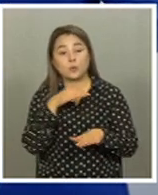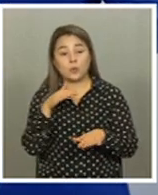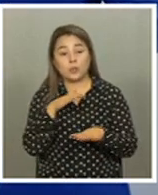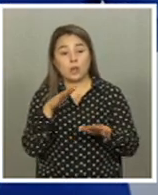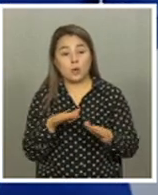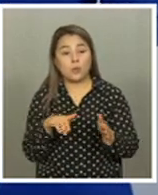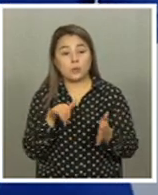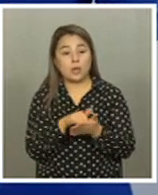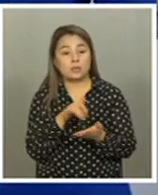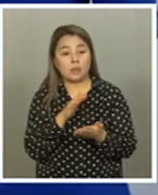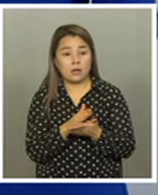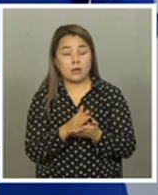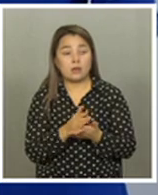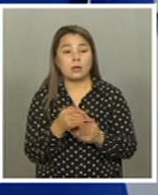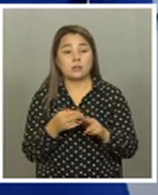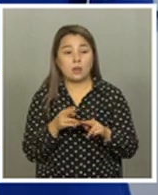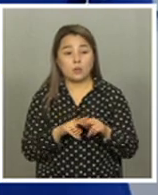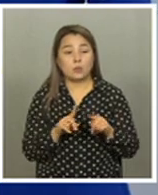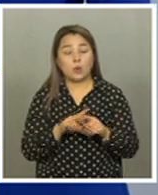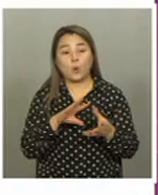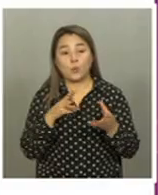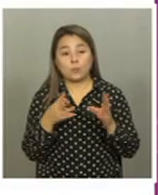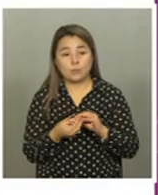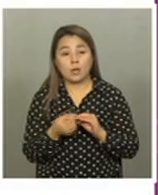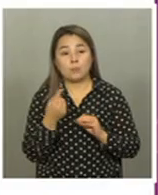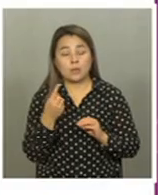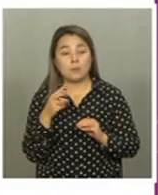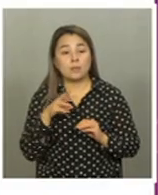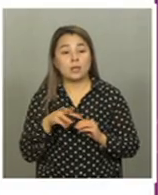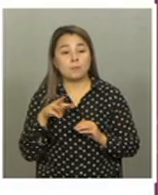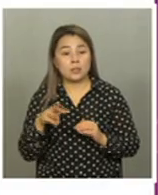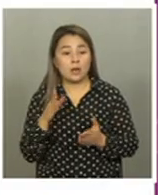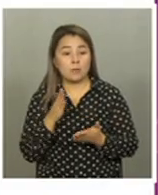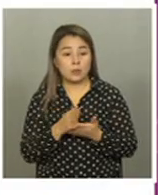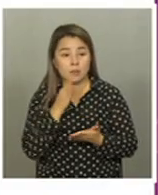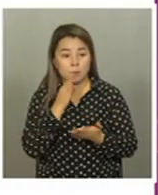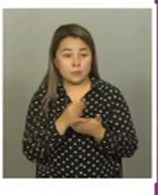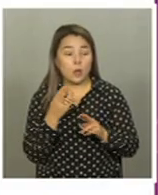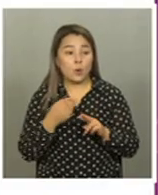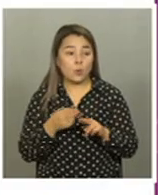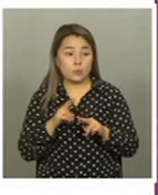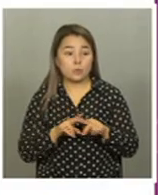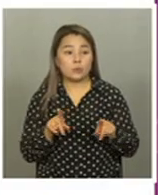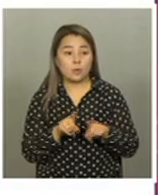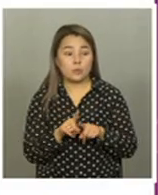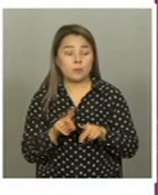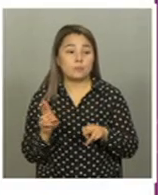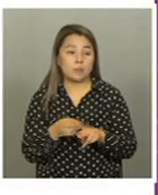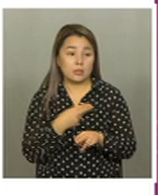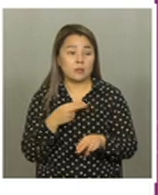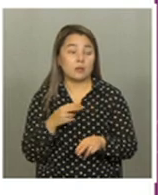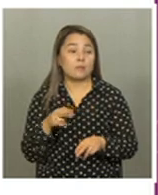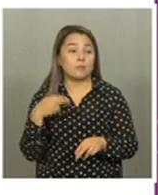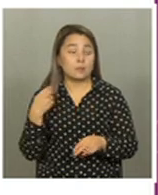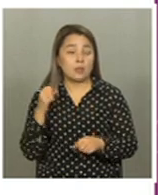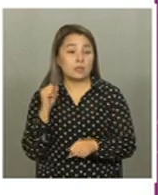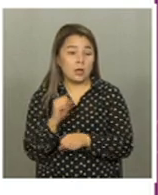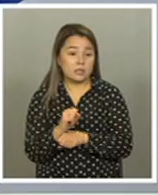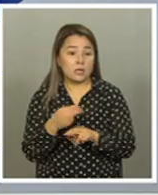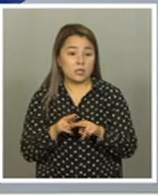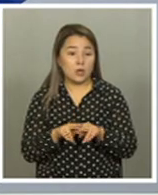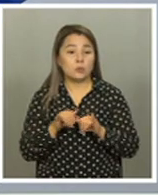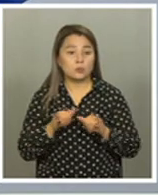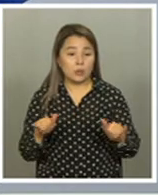орналасқан, шамамен оның көлемі 1 мм-дей болады. Бұл жерде үздіксіз жасушалар бөлініп